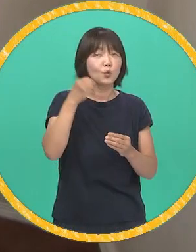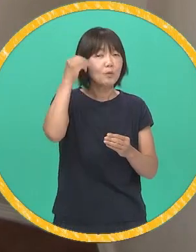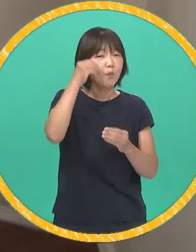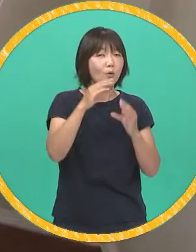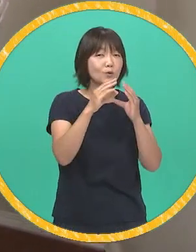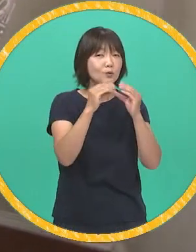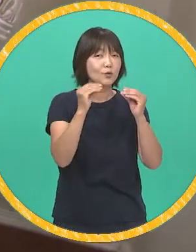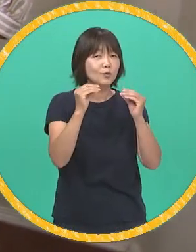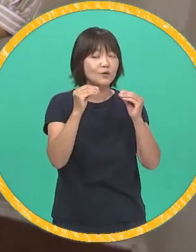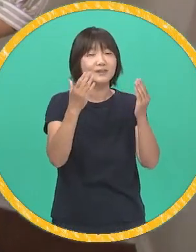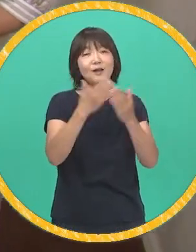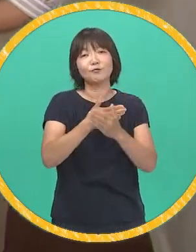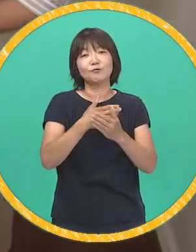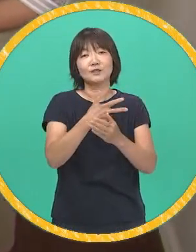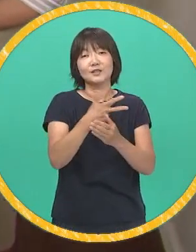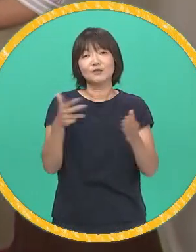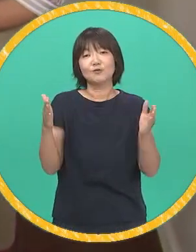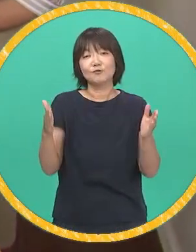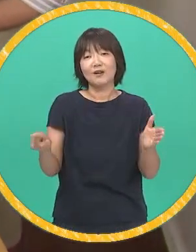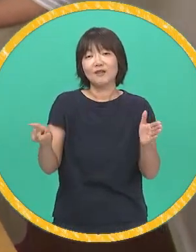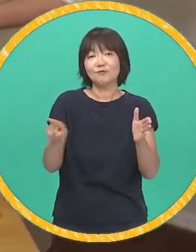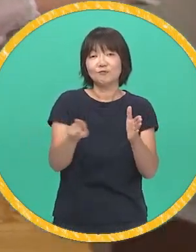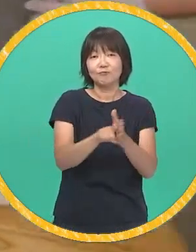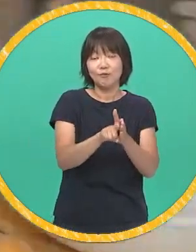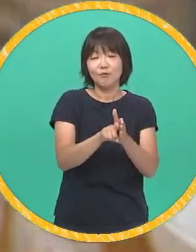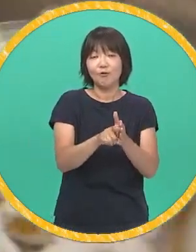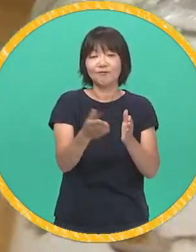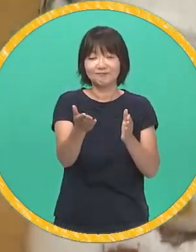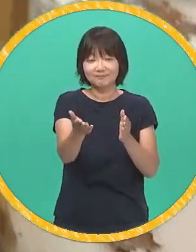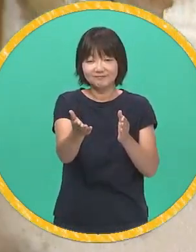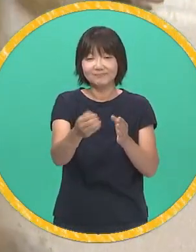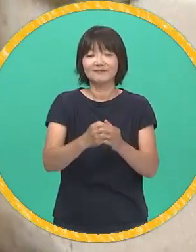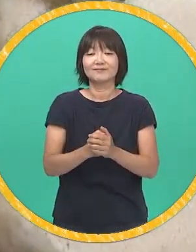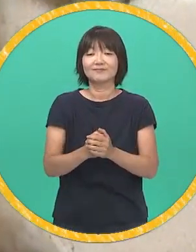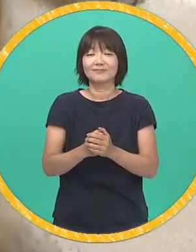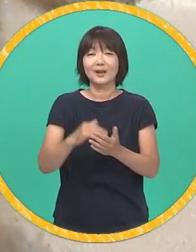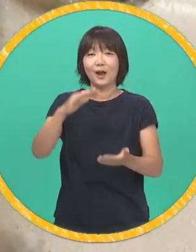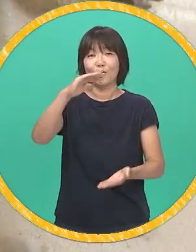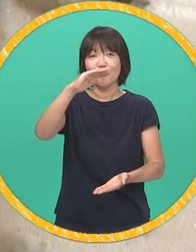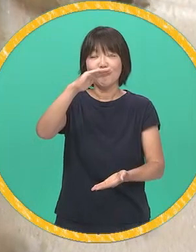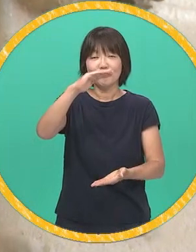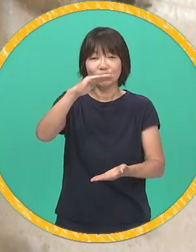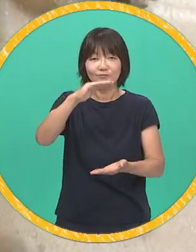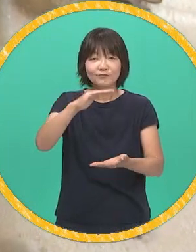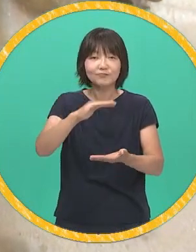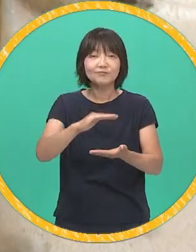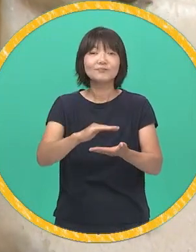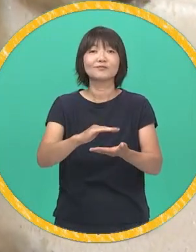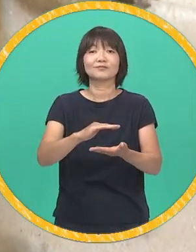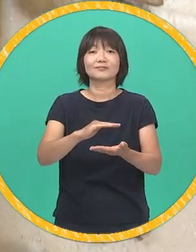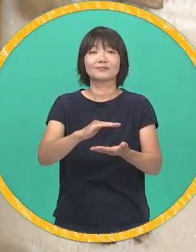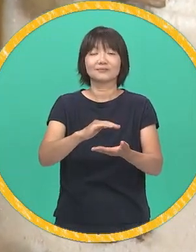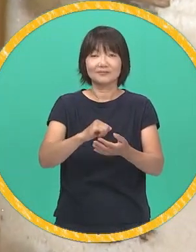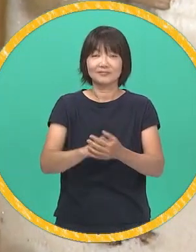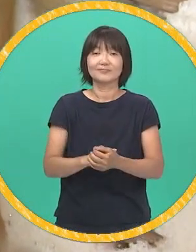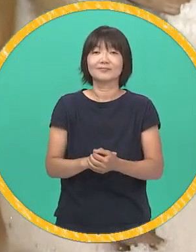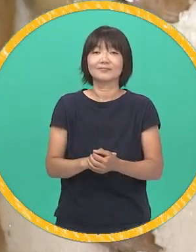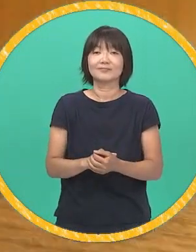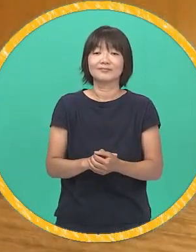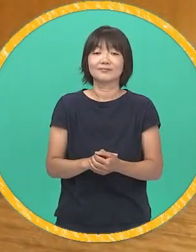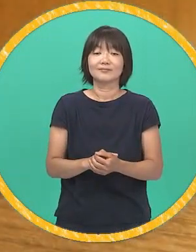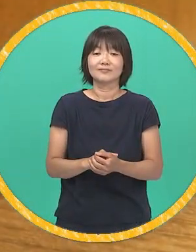きますて1週間隔つとこんな感じになるそう元の量ですけどねこれ